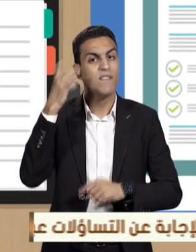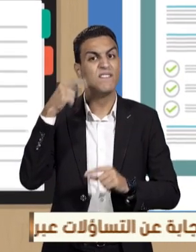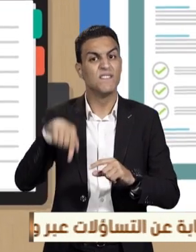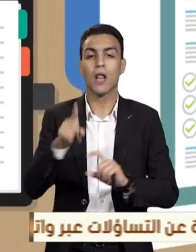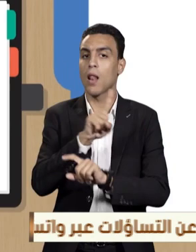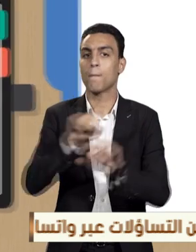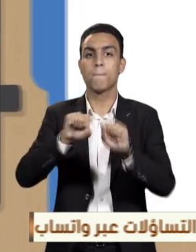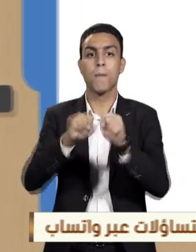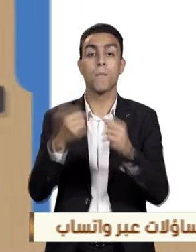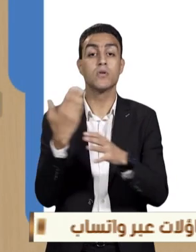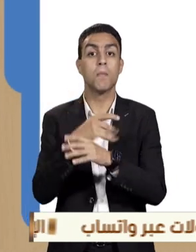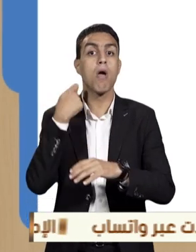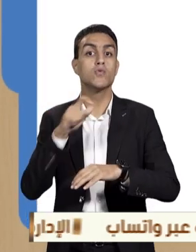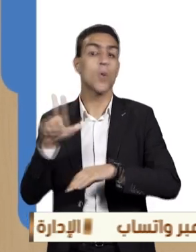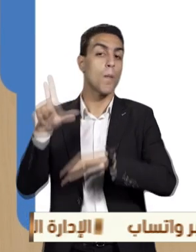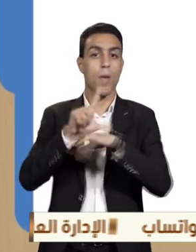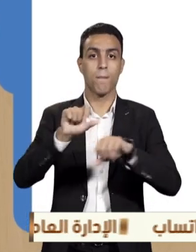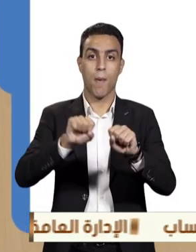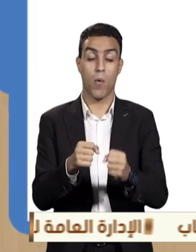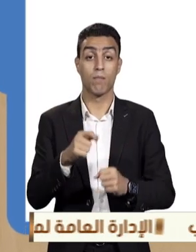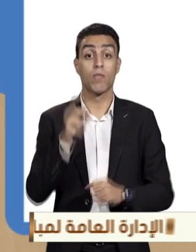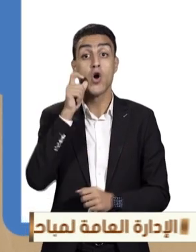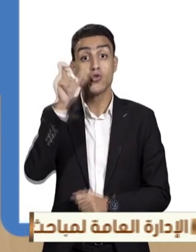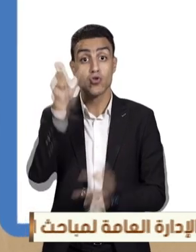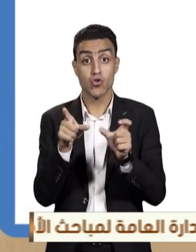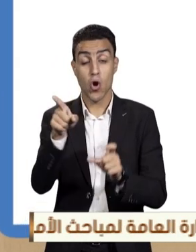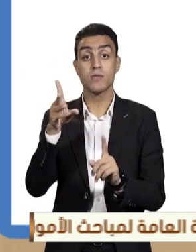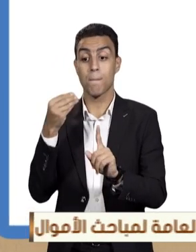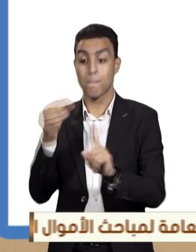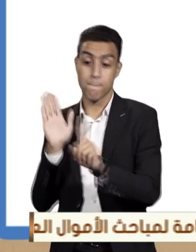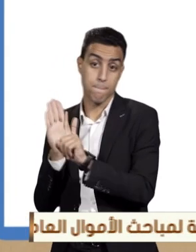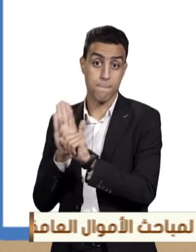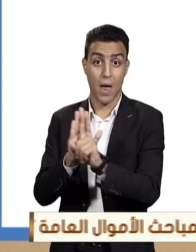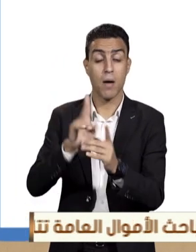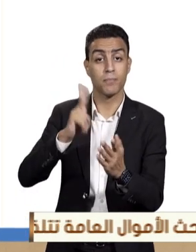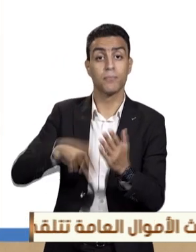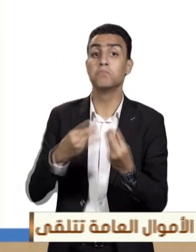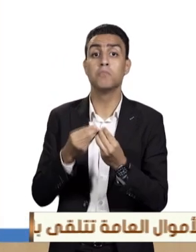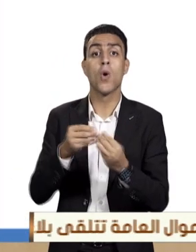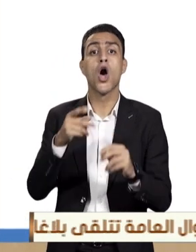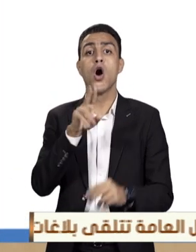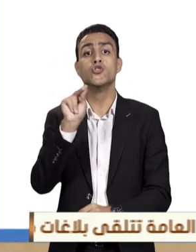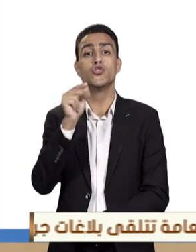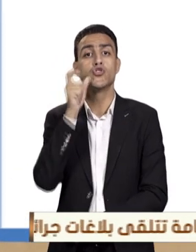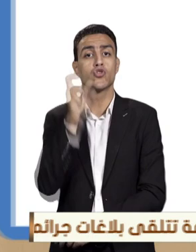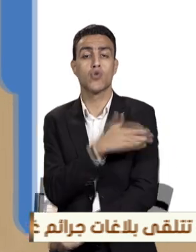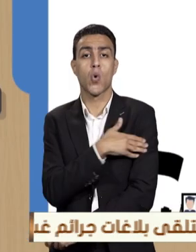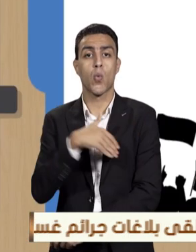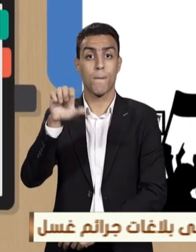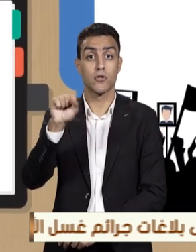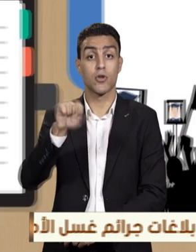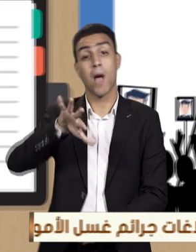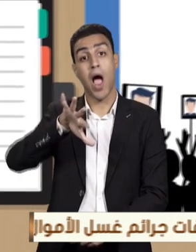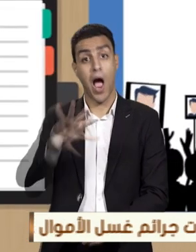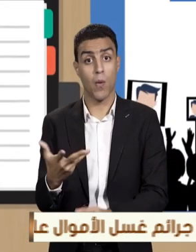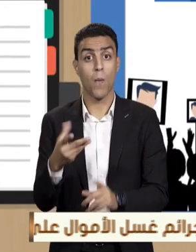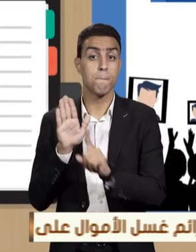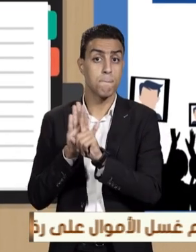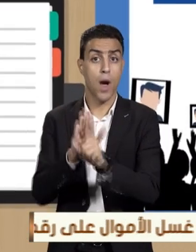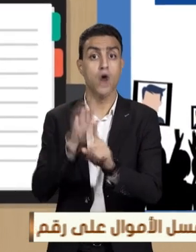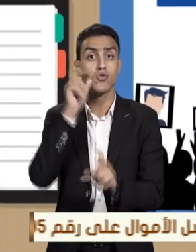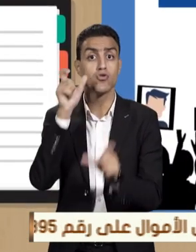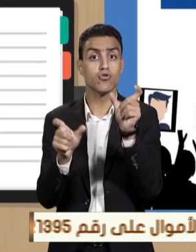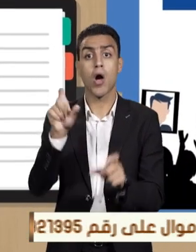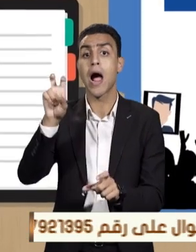على أدائه لمهام رئيس الجمهورية، أن يزكي المترشح 20 عضواً على الأقل من أعضاء مجلس النواب، أو أن يؤيدوا ما لا يقل